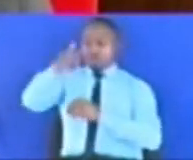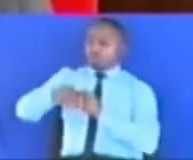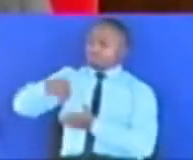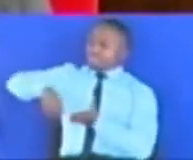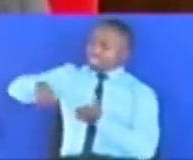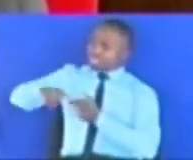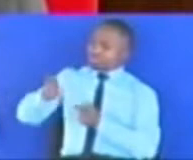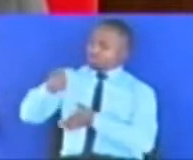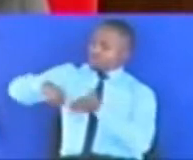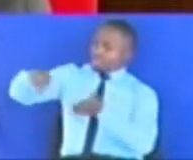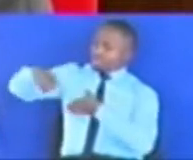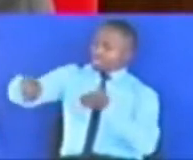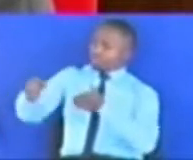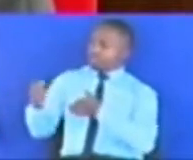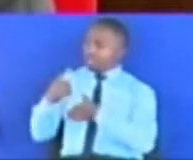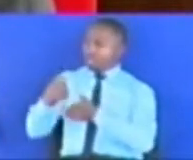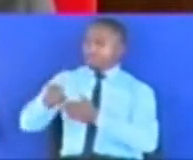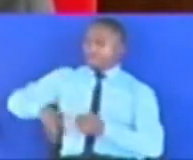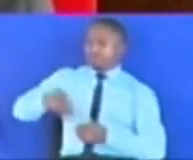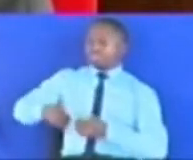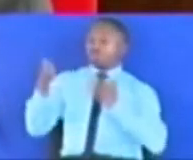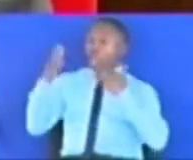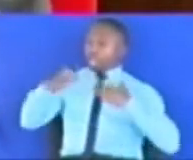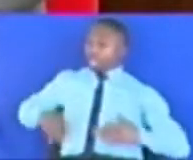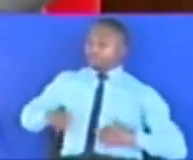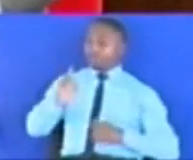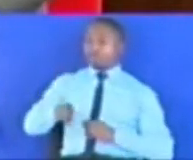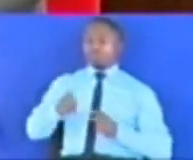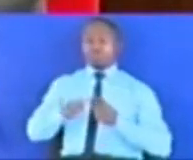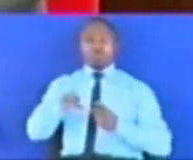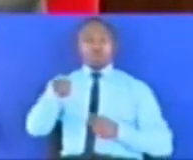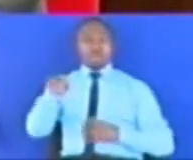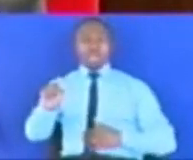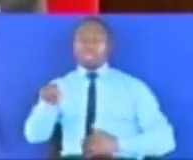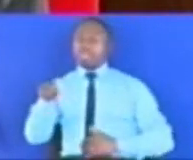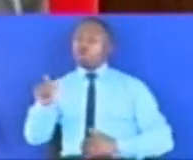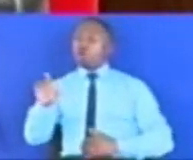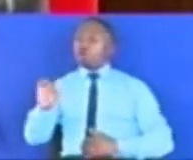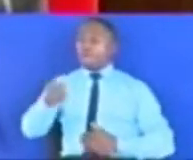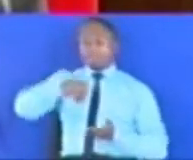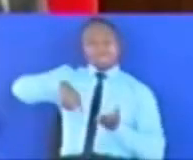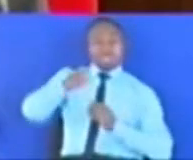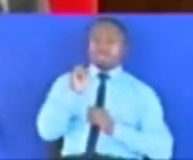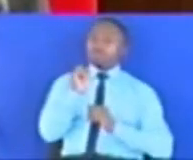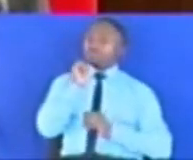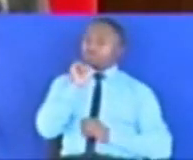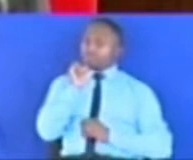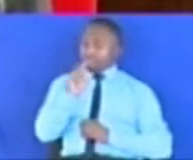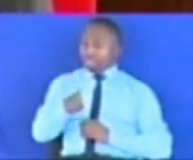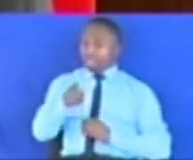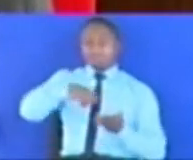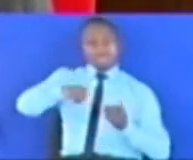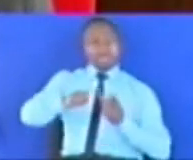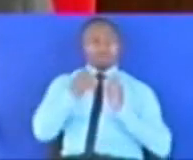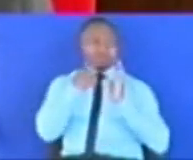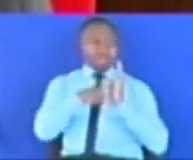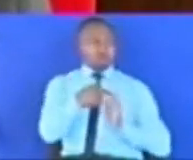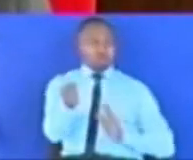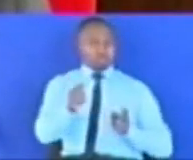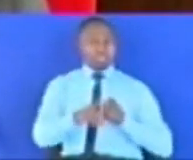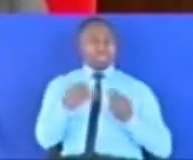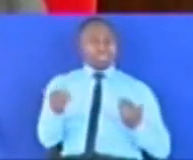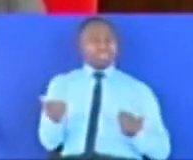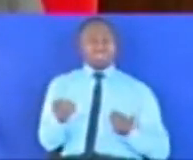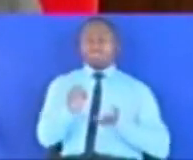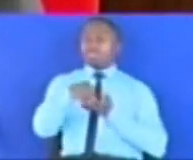mjini uandikiwe na hao maafisa afya ambao wako Gangilonga pale Iringa mjini. Natolea mfano wa Iringa. Sasa hii